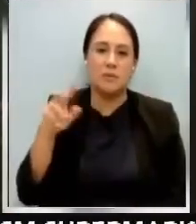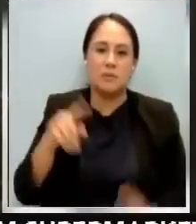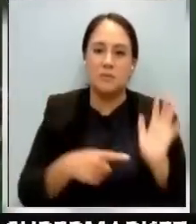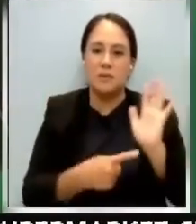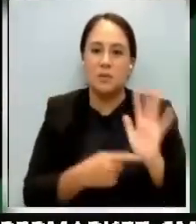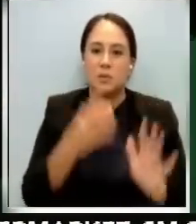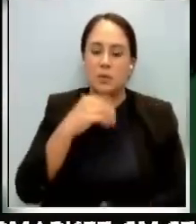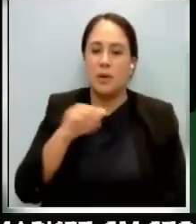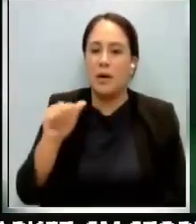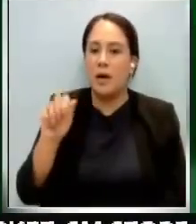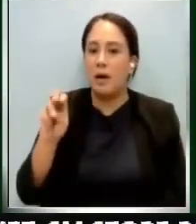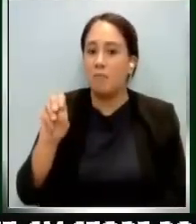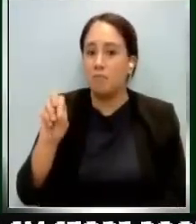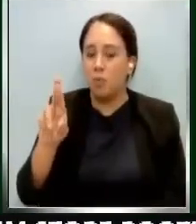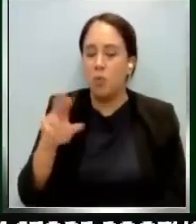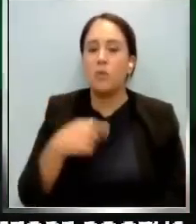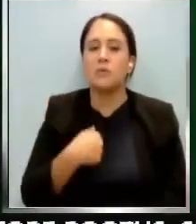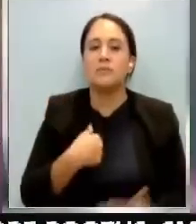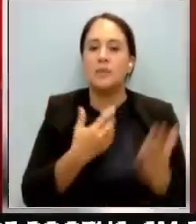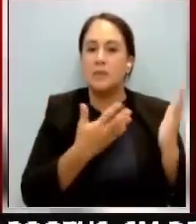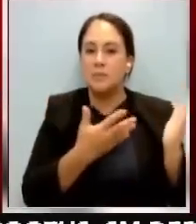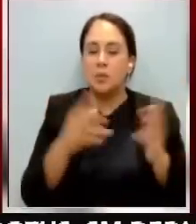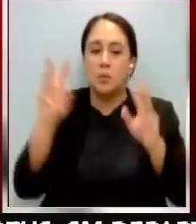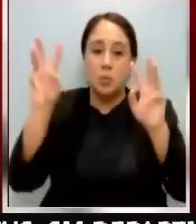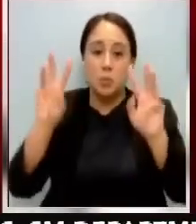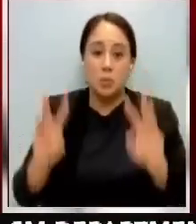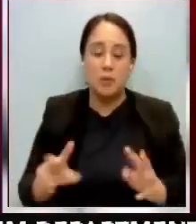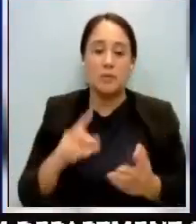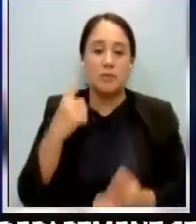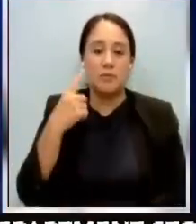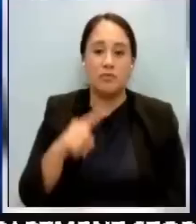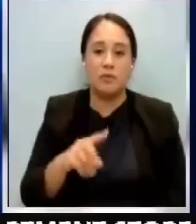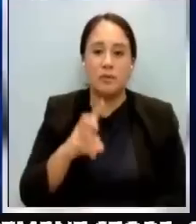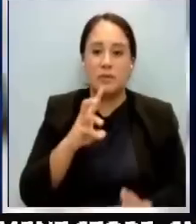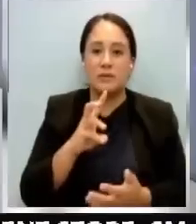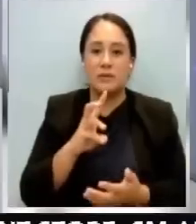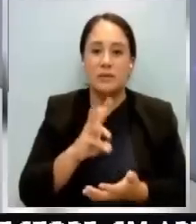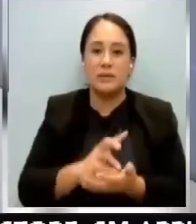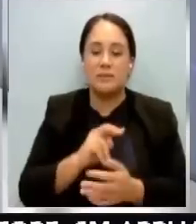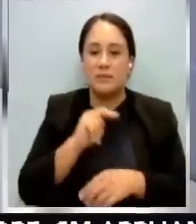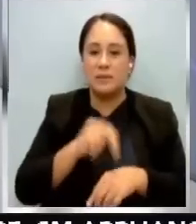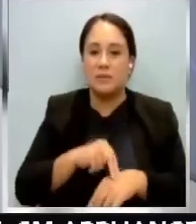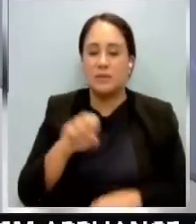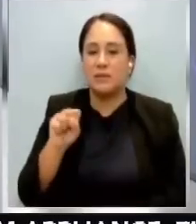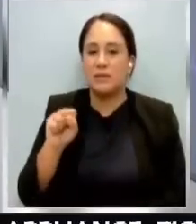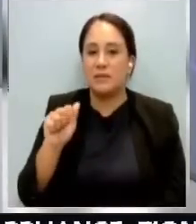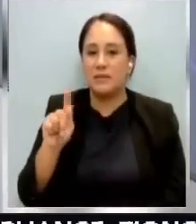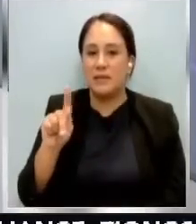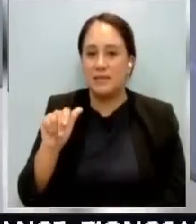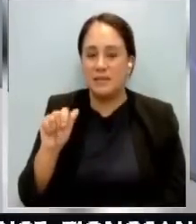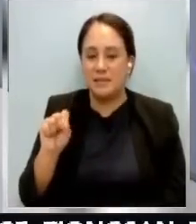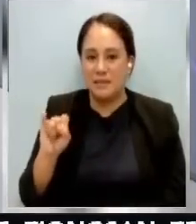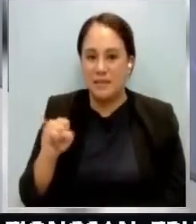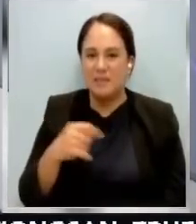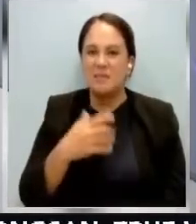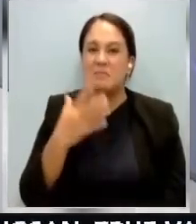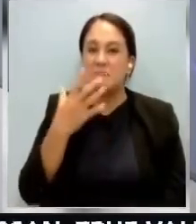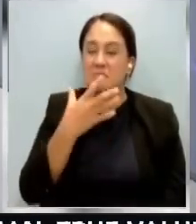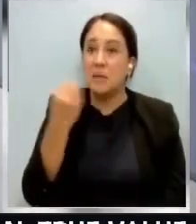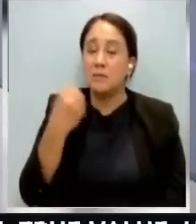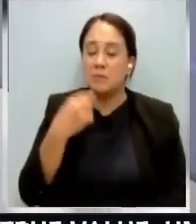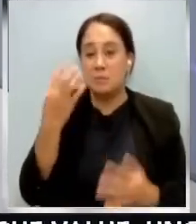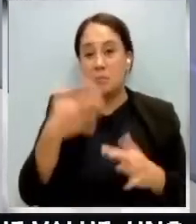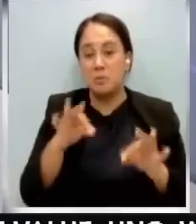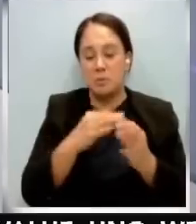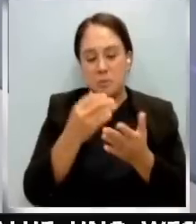Rosa na maghahatid ng weather forecast para sa State of the Nation at saksi. Malaking bagay na marunong kang sumulat and alam mo kung ano yung